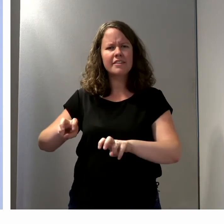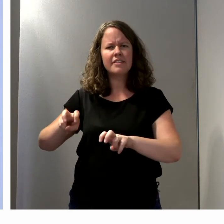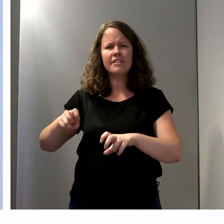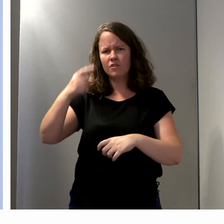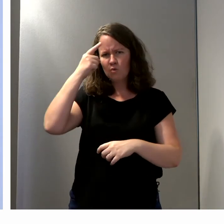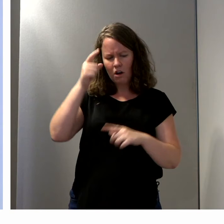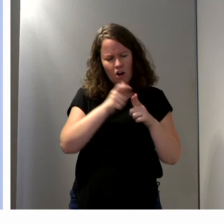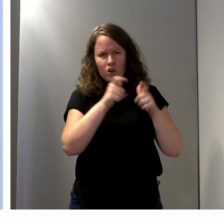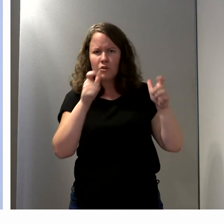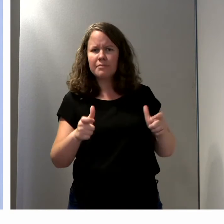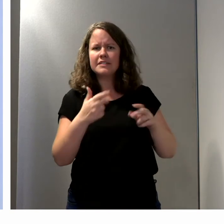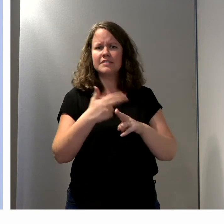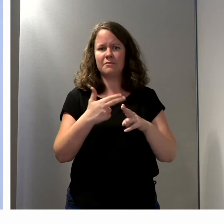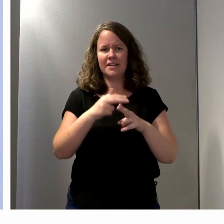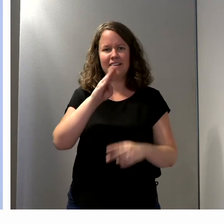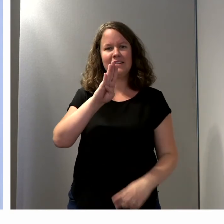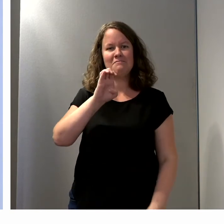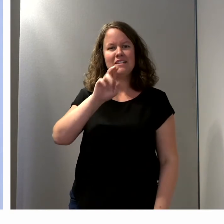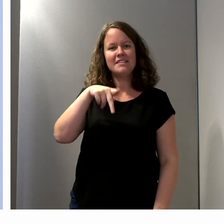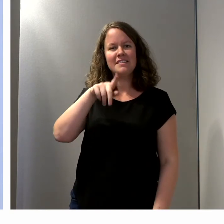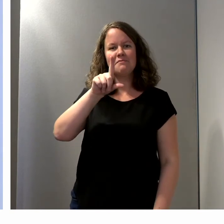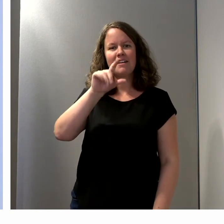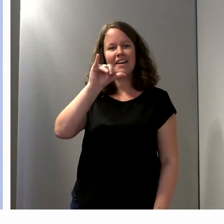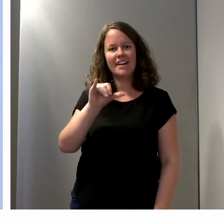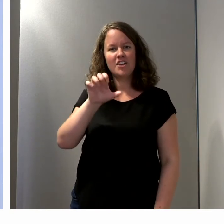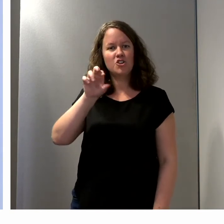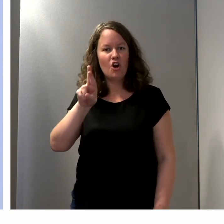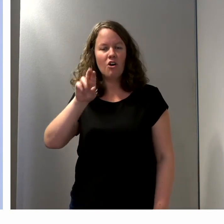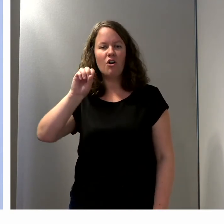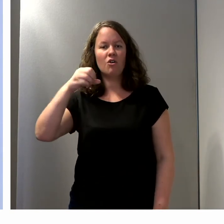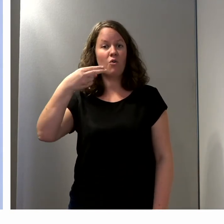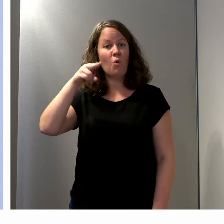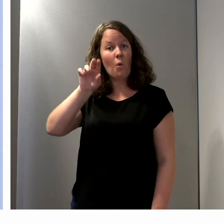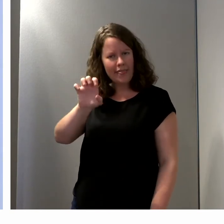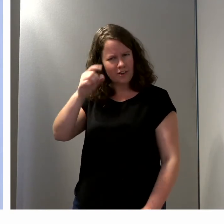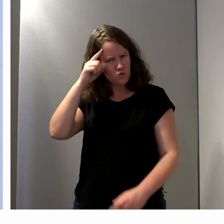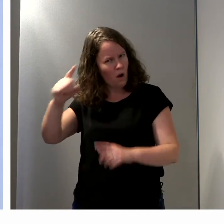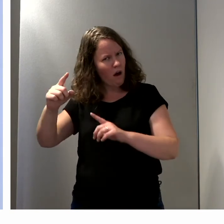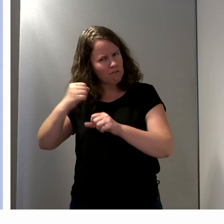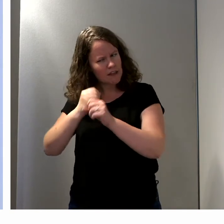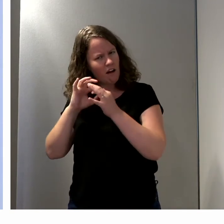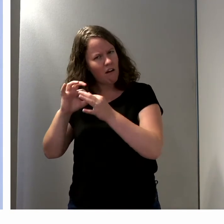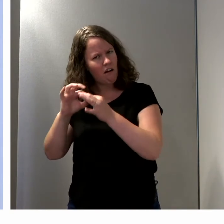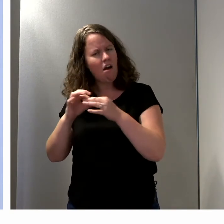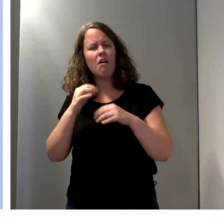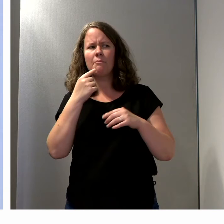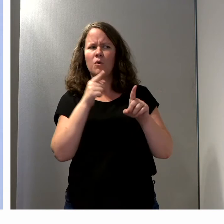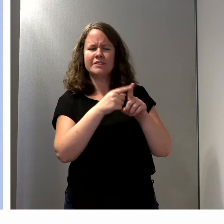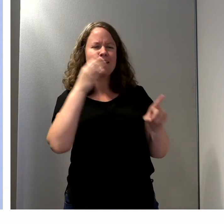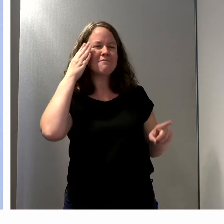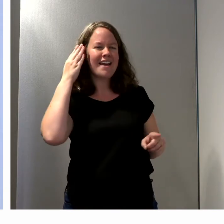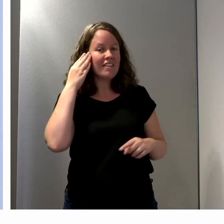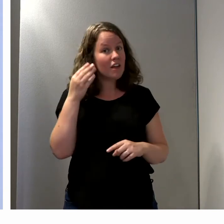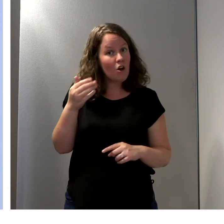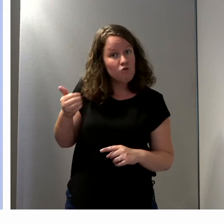je crois vous échangez aussi, qui est Be-Player One. On en a échangé aussi un peu avec Mayan. Comment